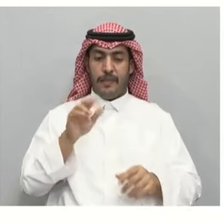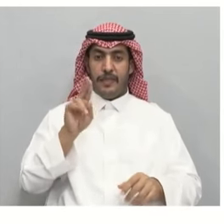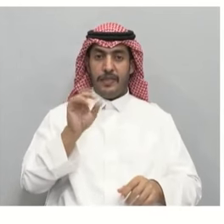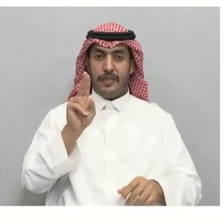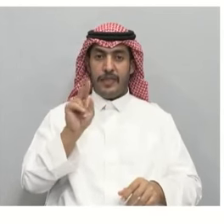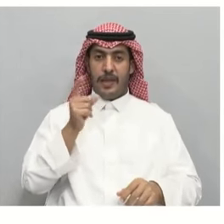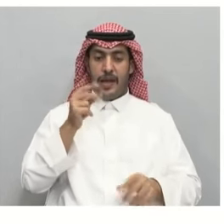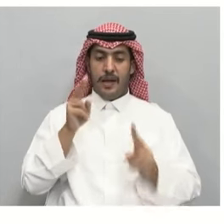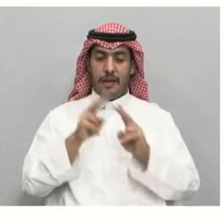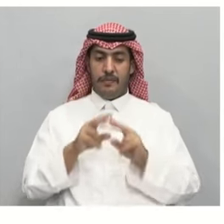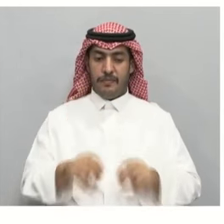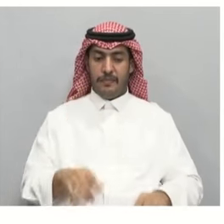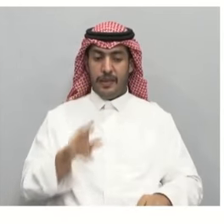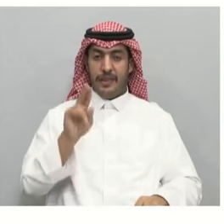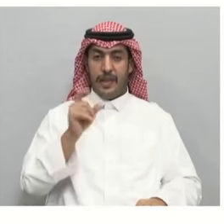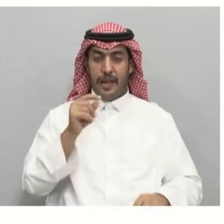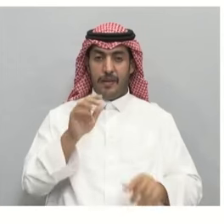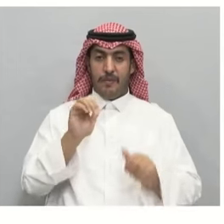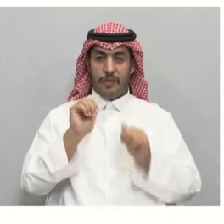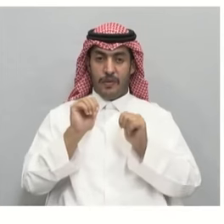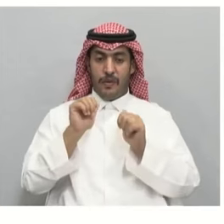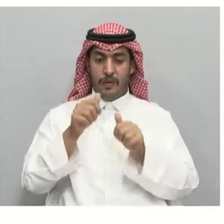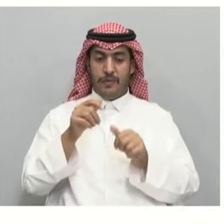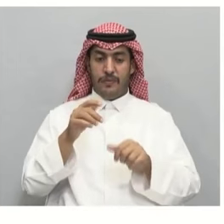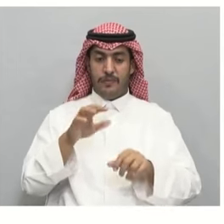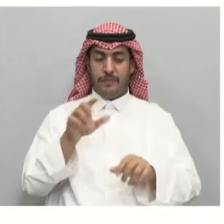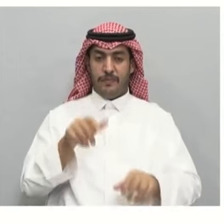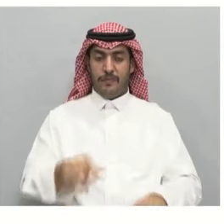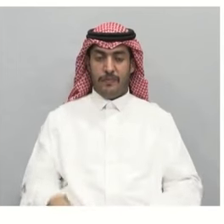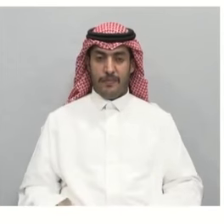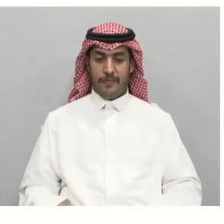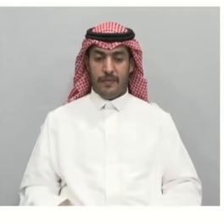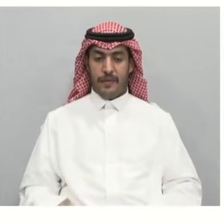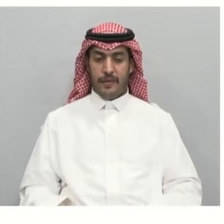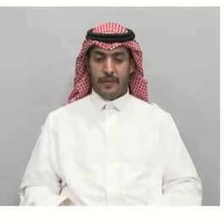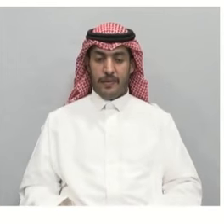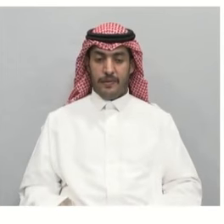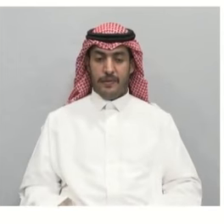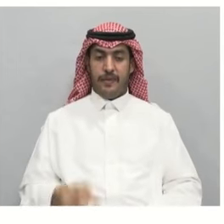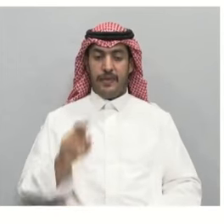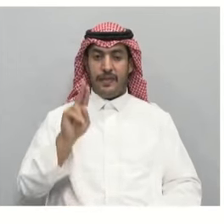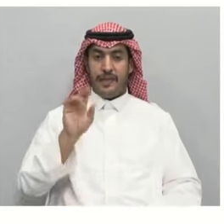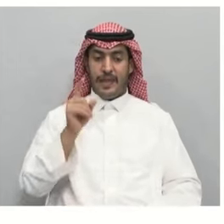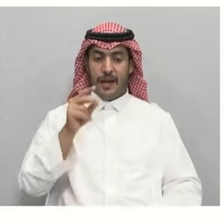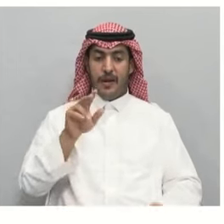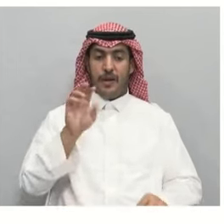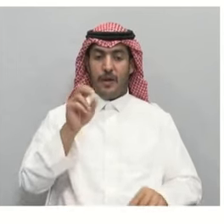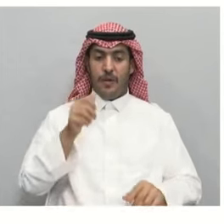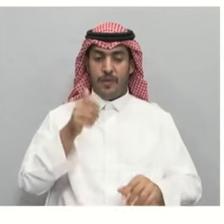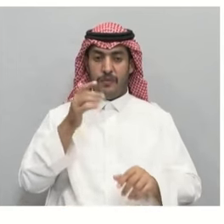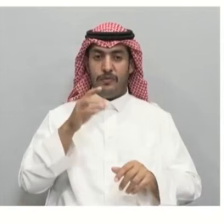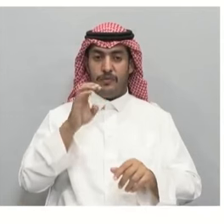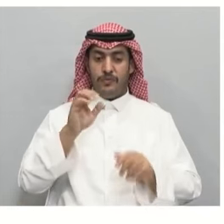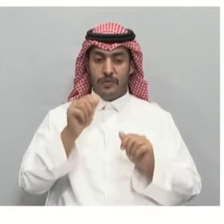التيار التيار راح يساوي القدره تقسيم الجهد وهذه المعطيات التيار يساوي القدره تقسيم الجهد